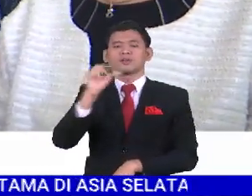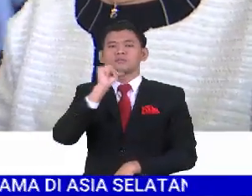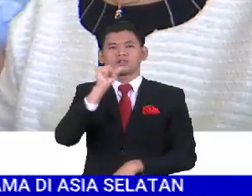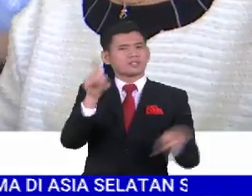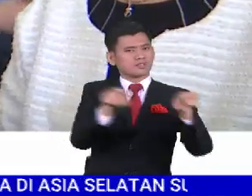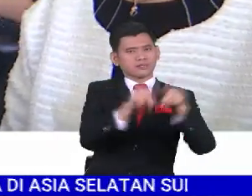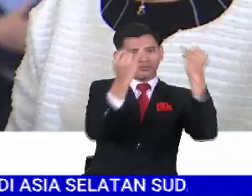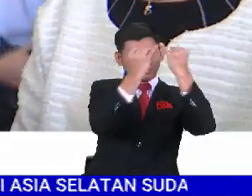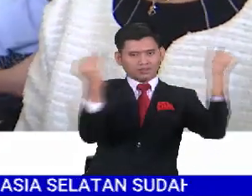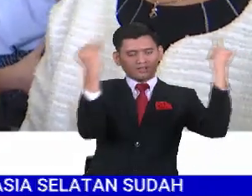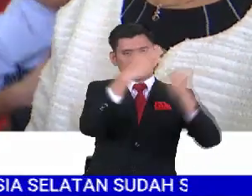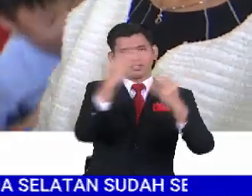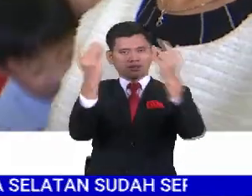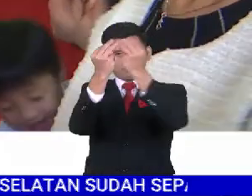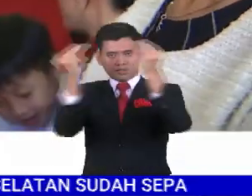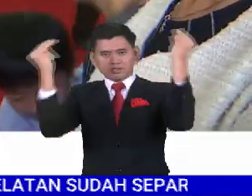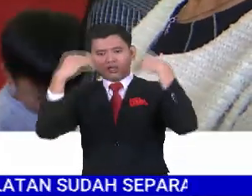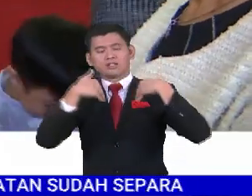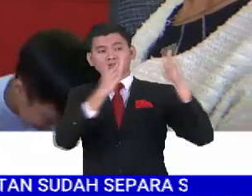tak masalah